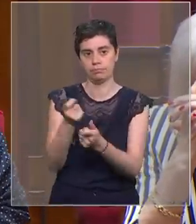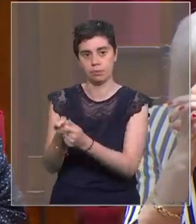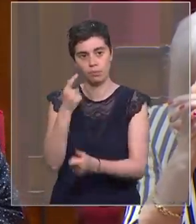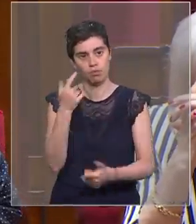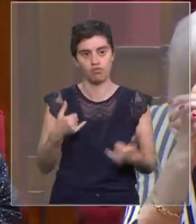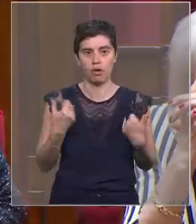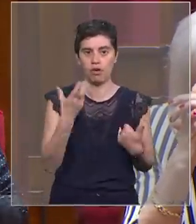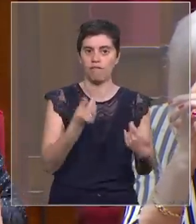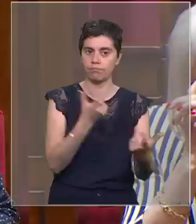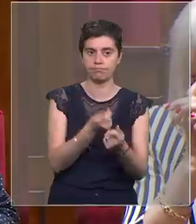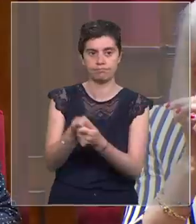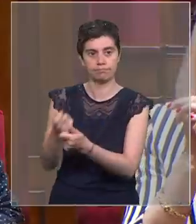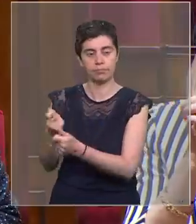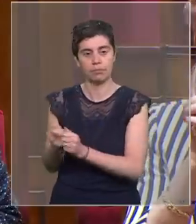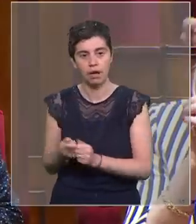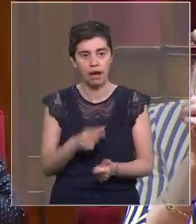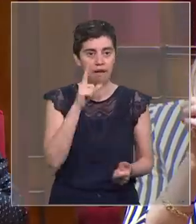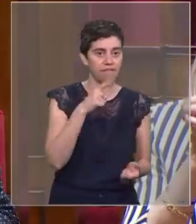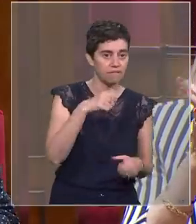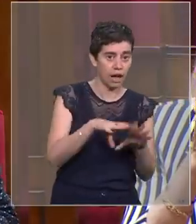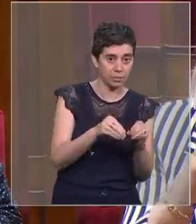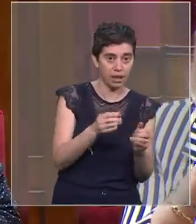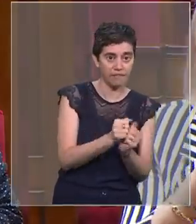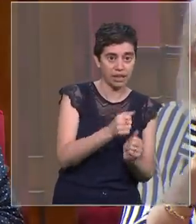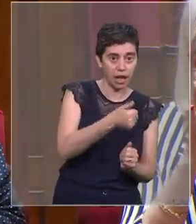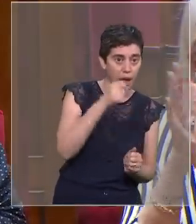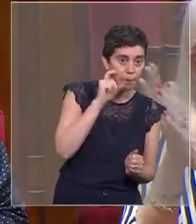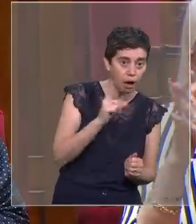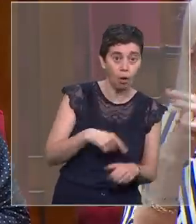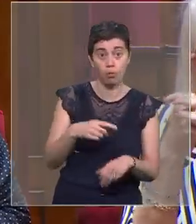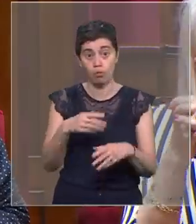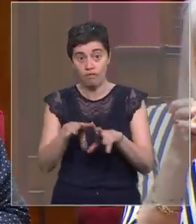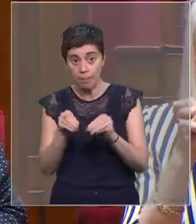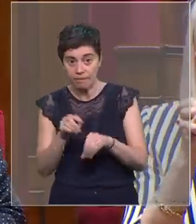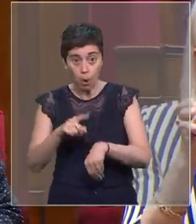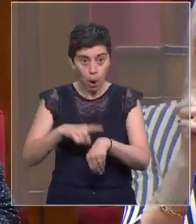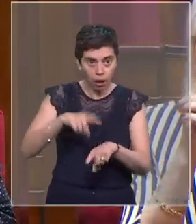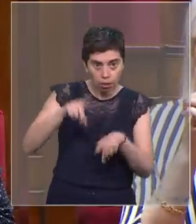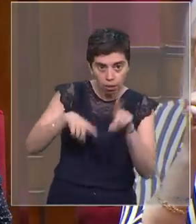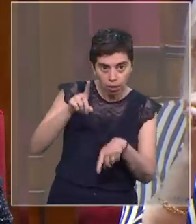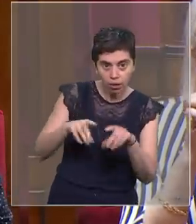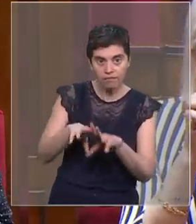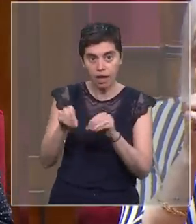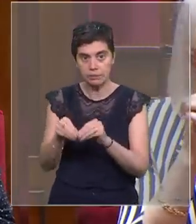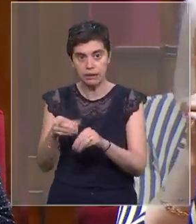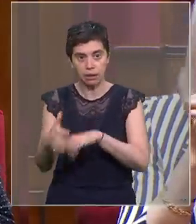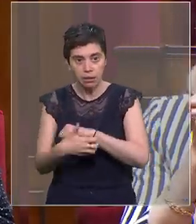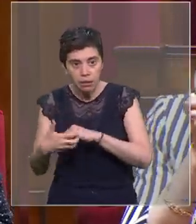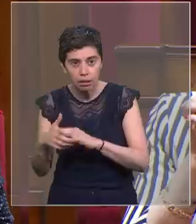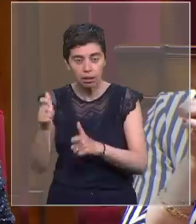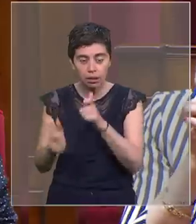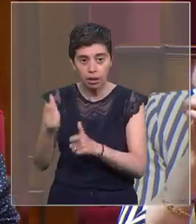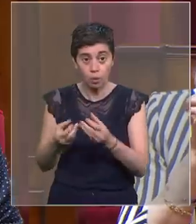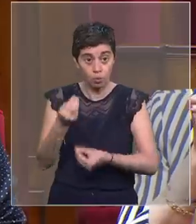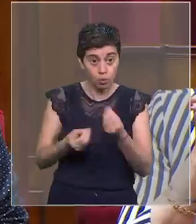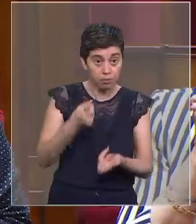enfants. Que ce soit des familles monoparentales, des familles à horaires dits atypiques, des familles précaires ou des parents sans emploi, et enfin que